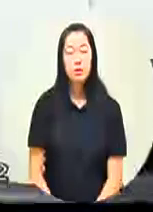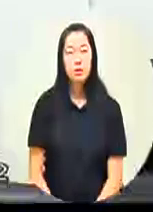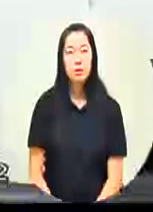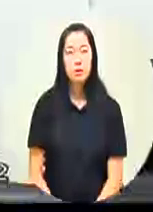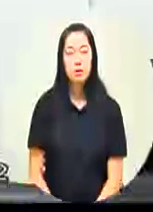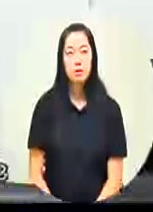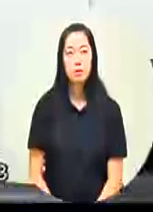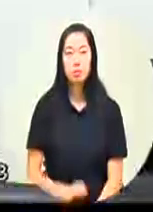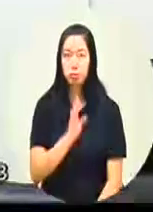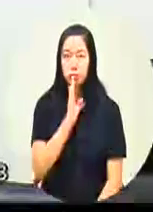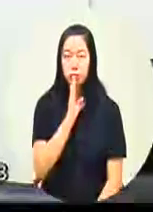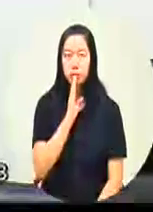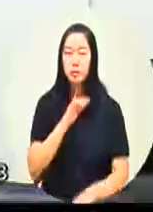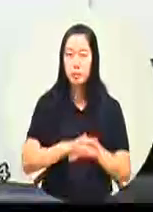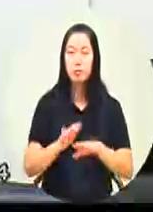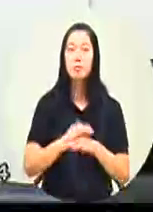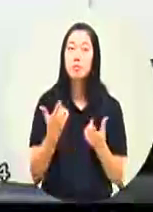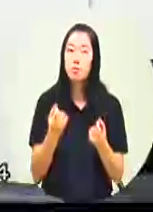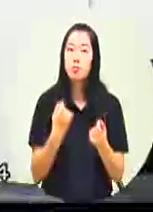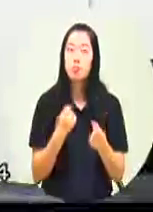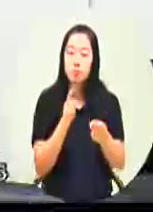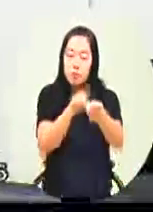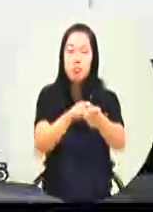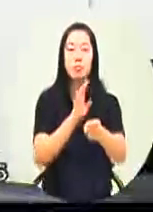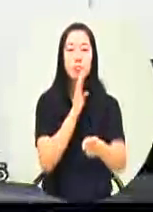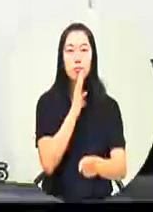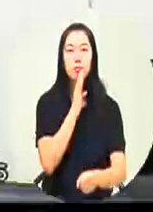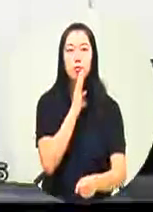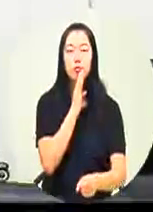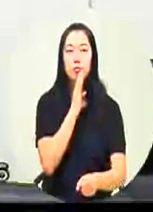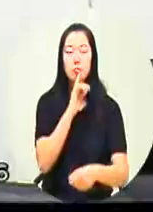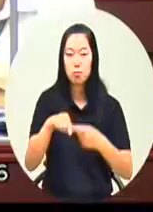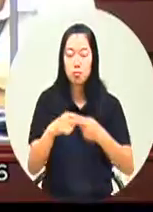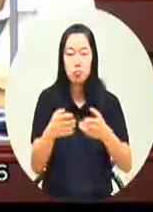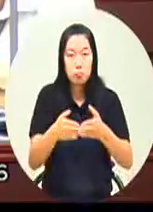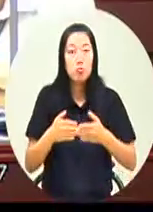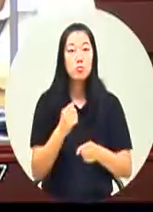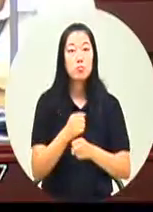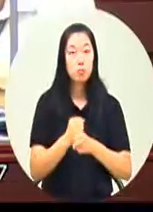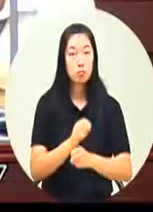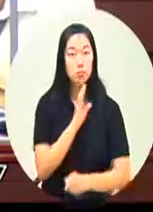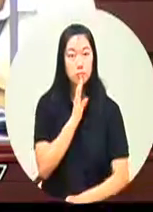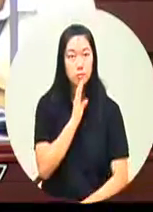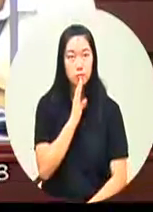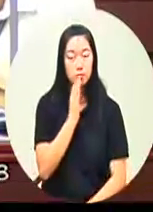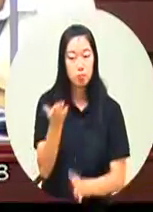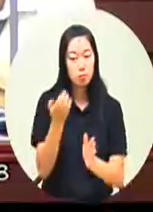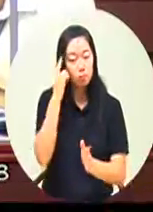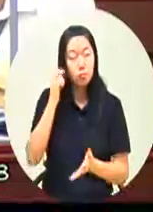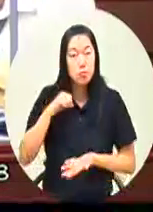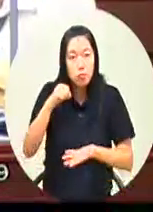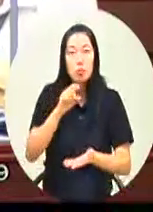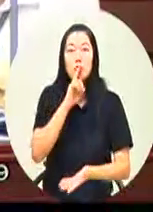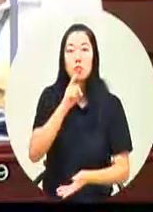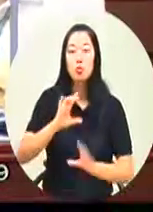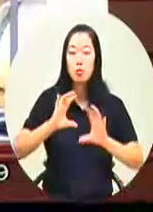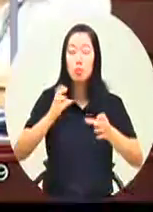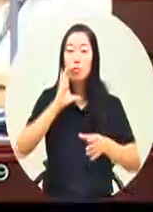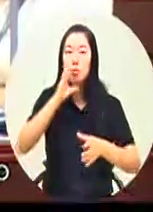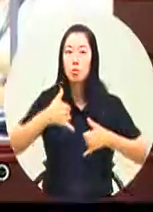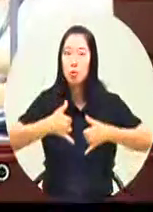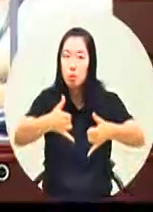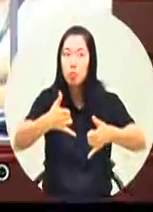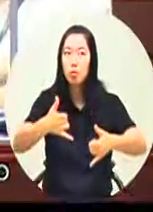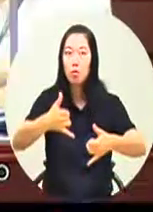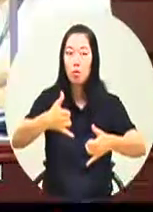是。这个一向都是我们的应该做的哈、哦。那刚才议员所提到的，如果像国泰路，它只有